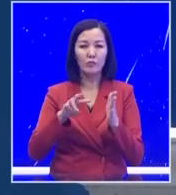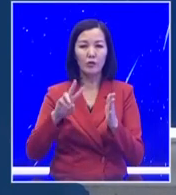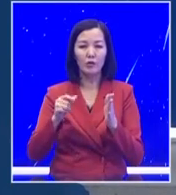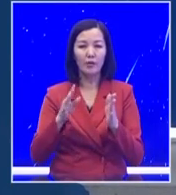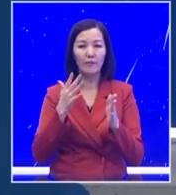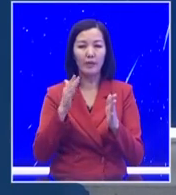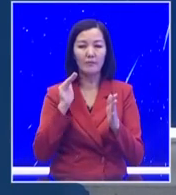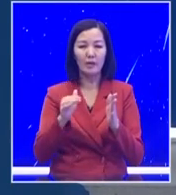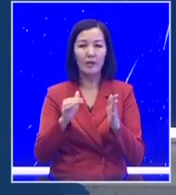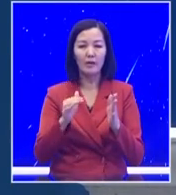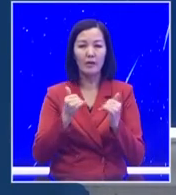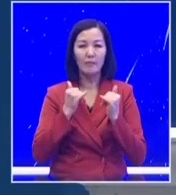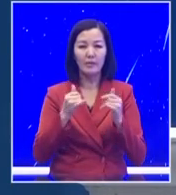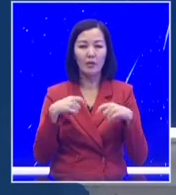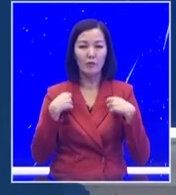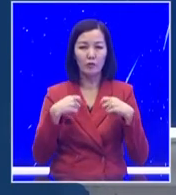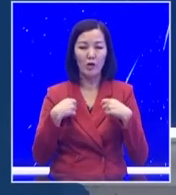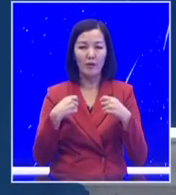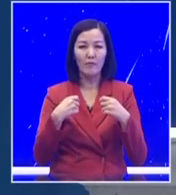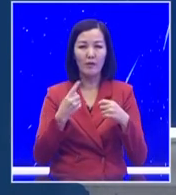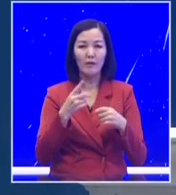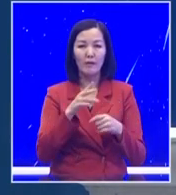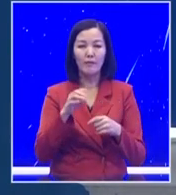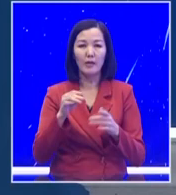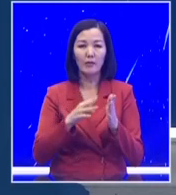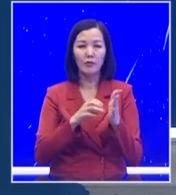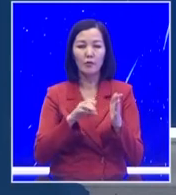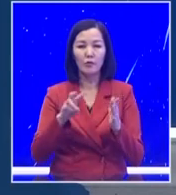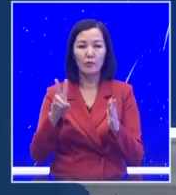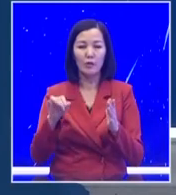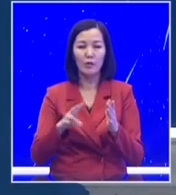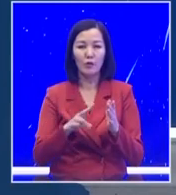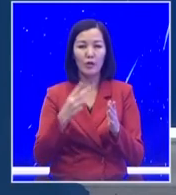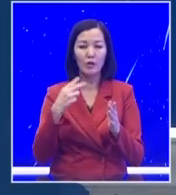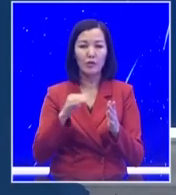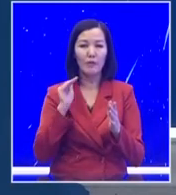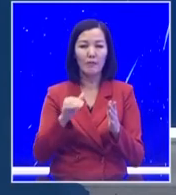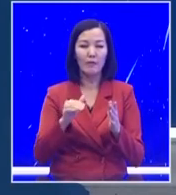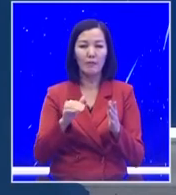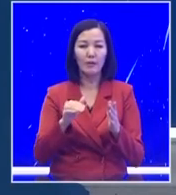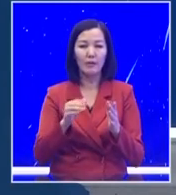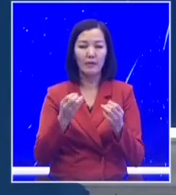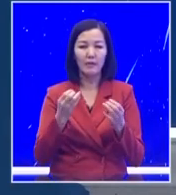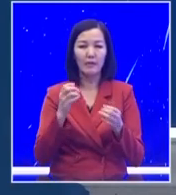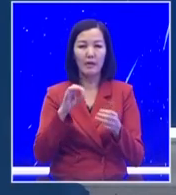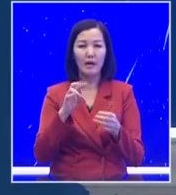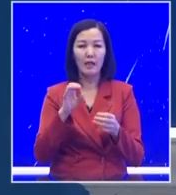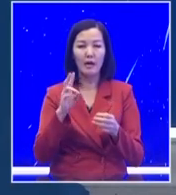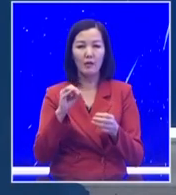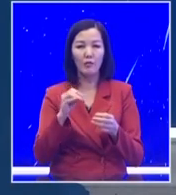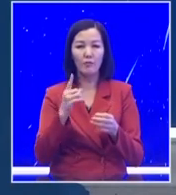5000 басқа арналған ұсақ мал және 1 миллиард 900 миллион теңге қайыңды серіктесін 20000 басқа арналған және Алакөл флеш